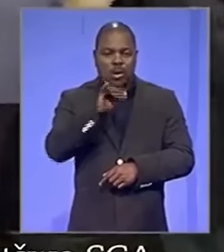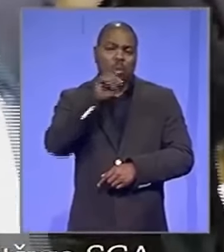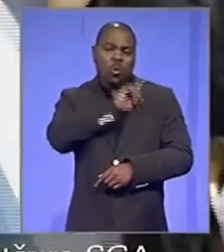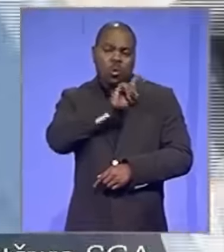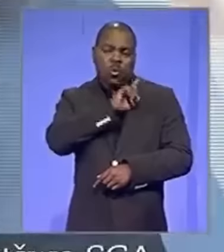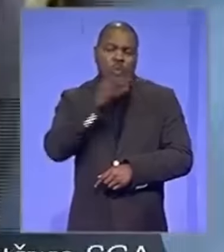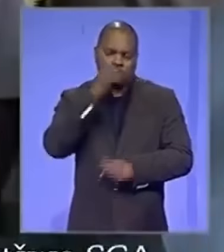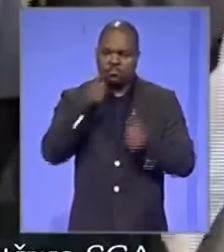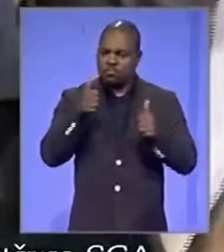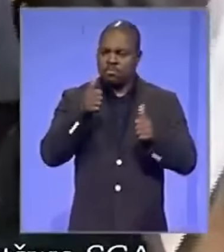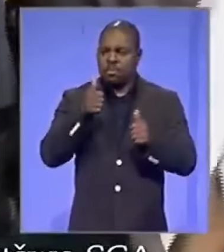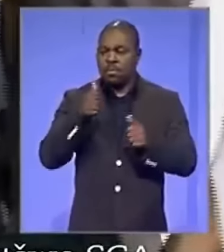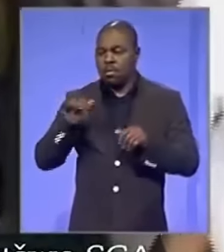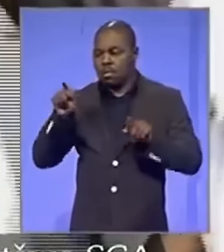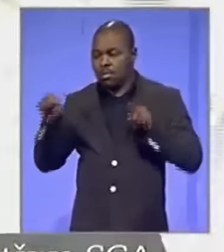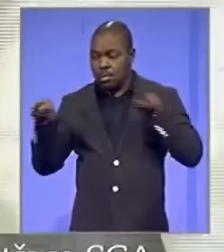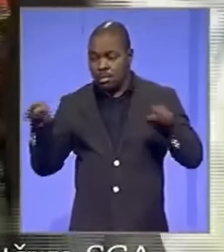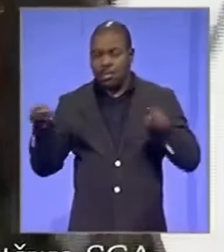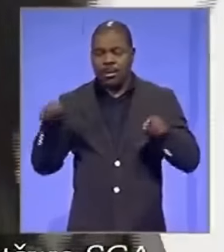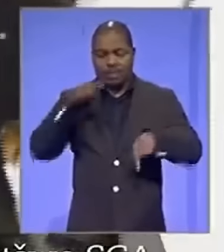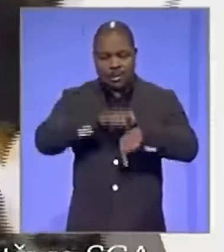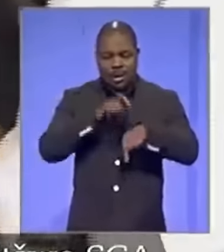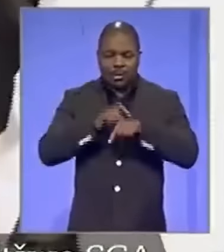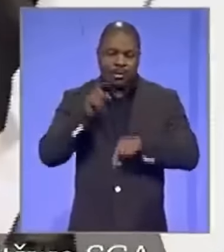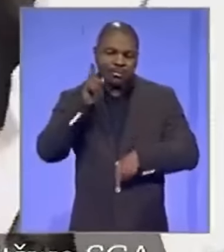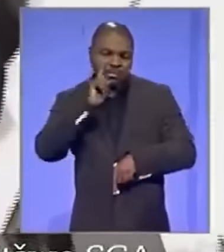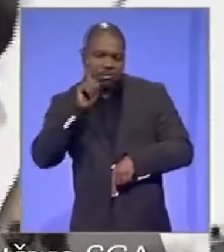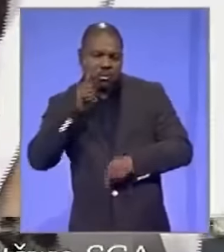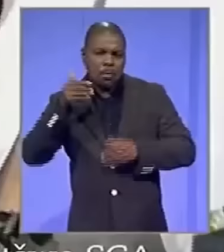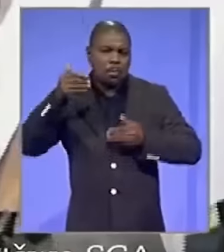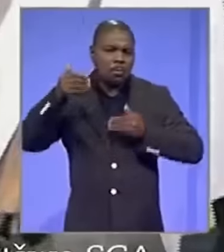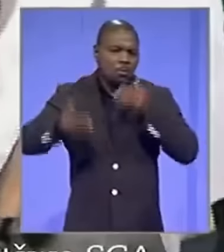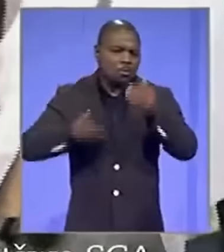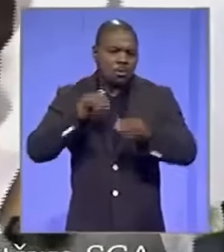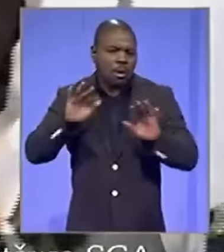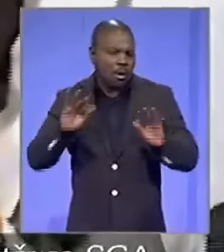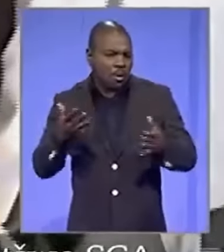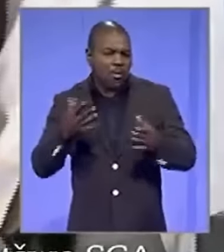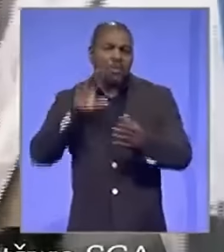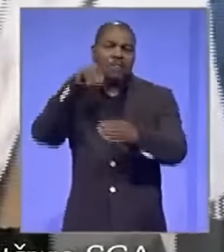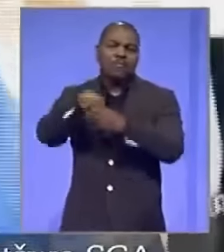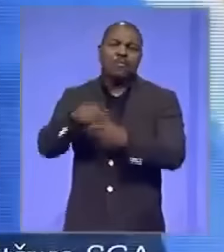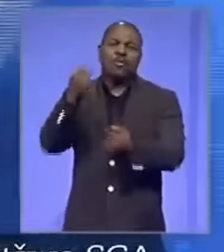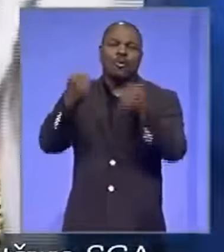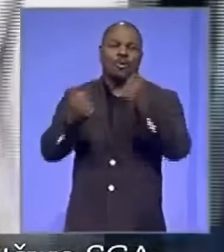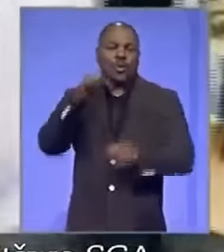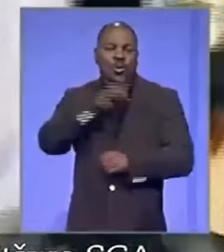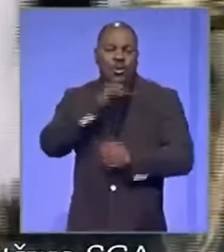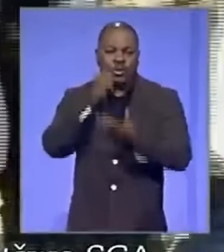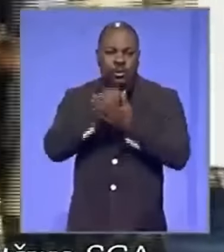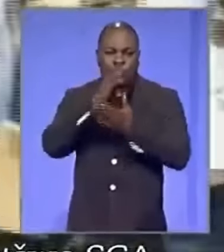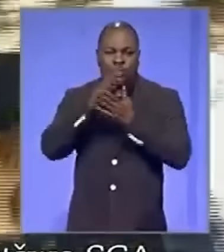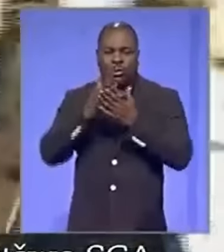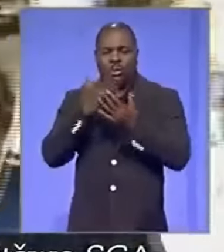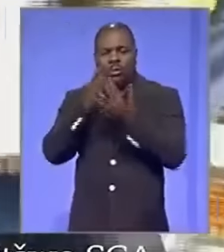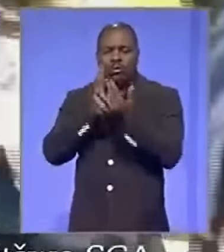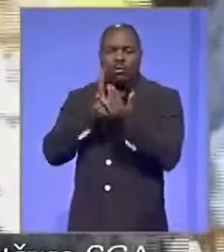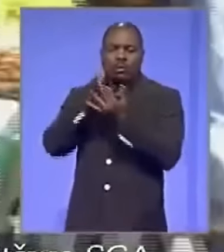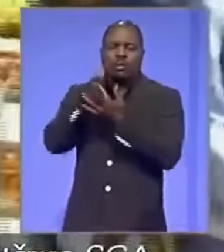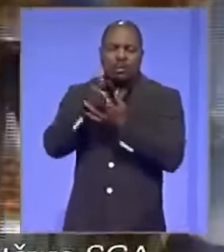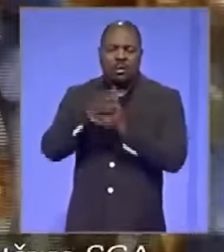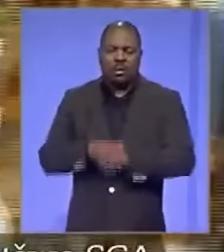ka moka a fiwe nako ya go sekaseka tshepidišo ya go ba karolo ya tsheko ka maikemišetso a go tsena ntwa ka